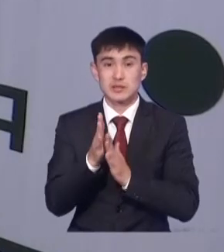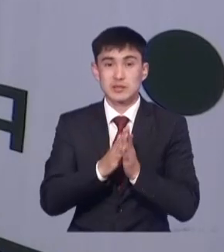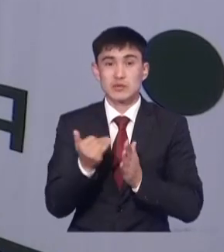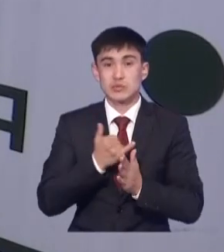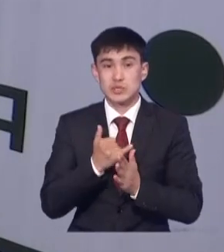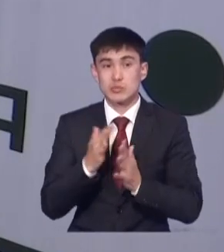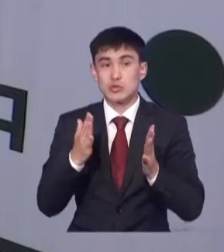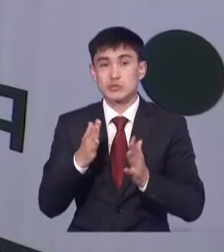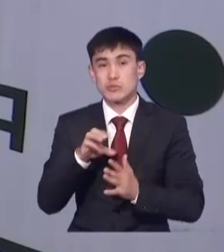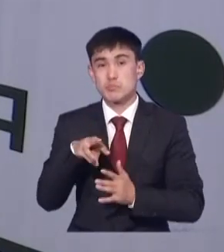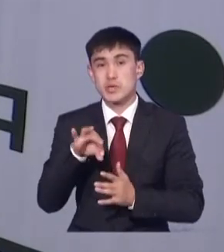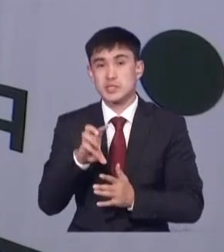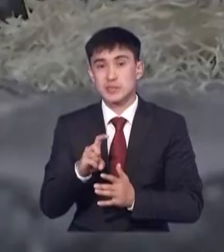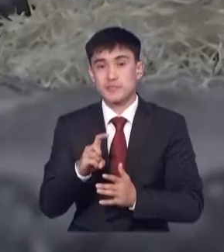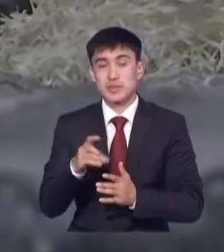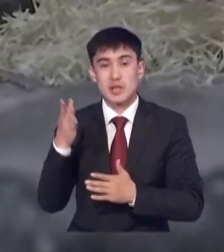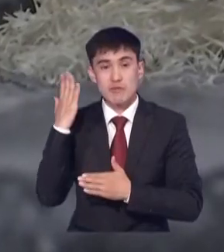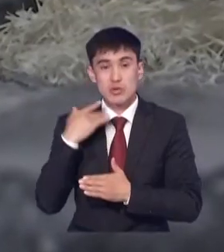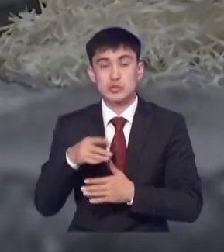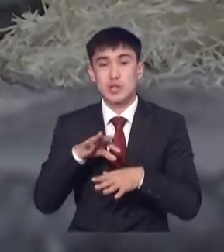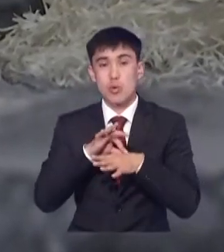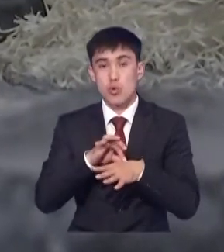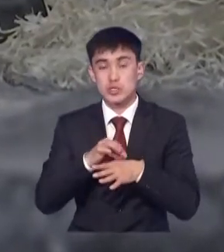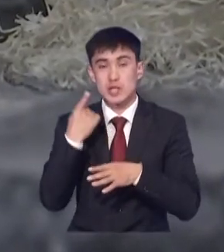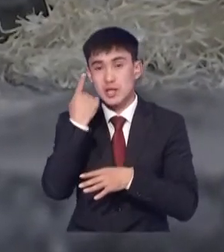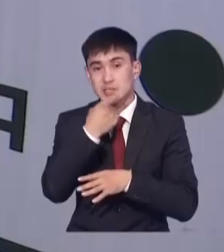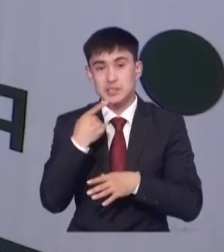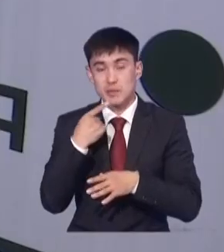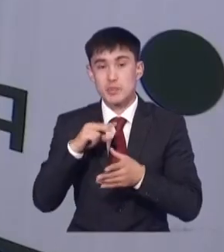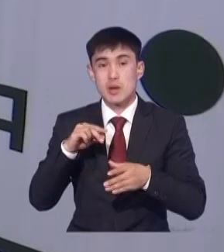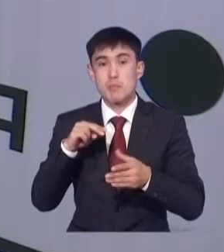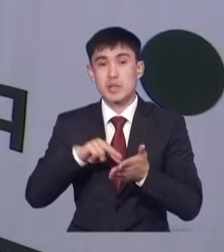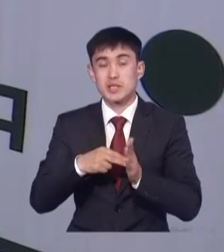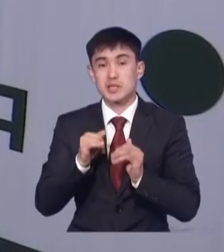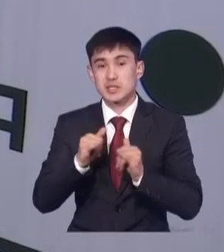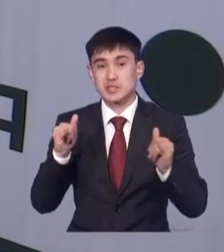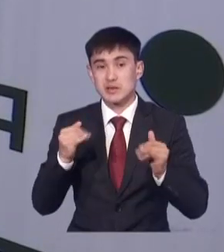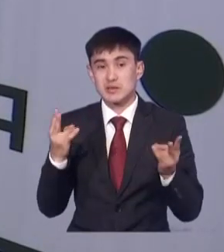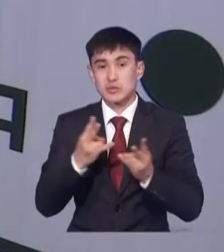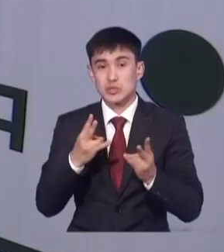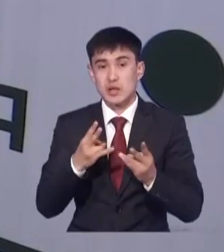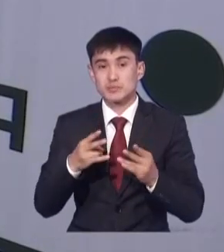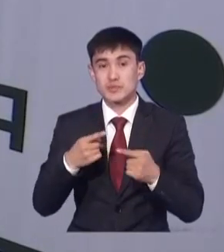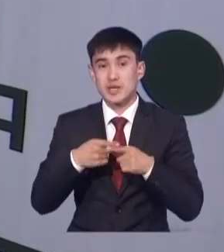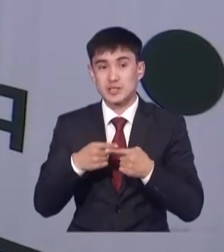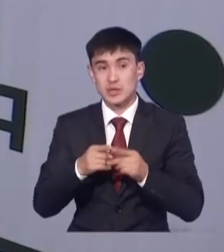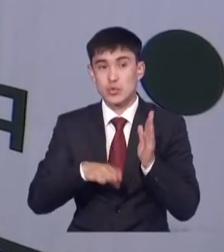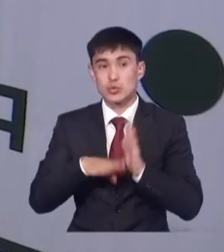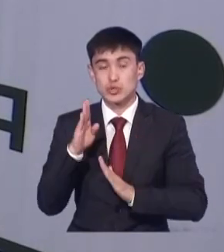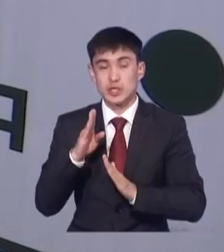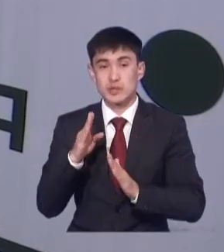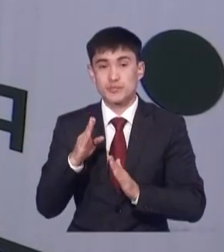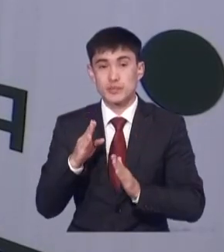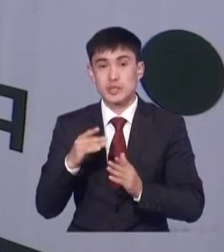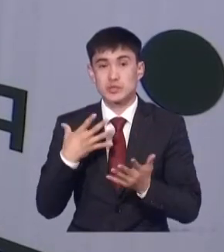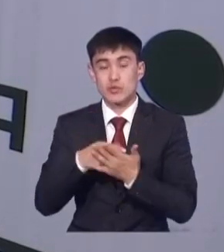идут большинство миксы для волос, для кожи, для лица. Планируем расширяться, нам нужно оборудование, улучшать все наш